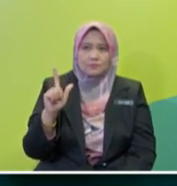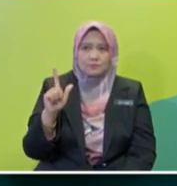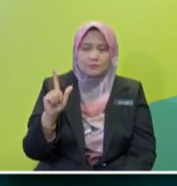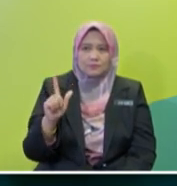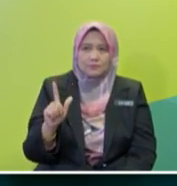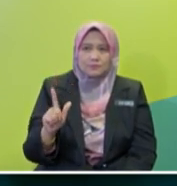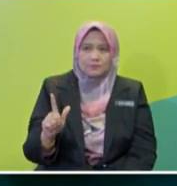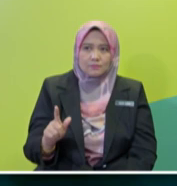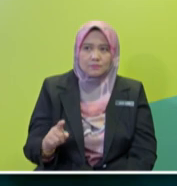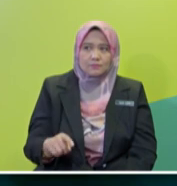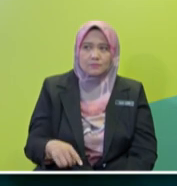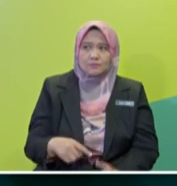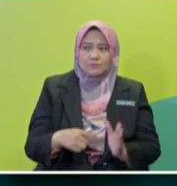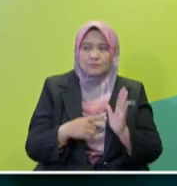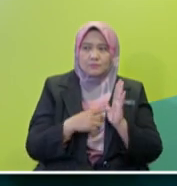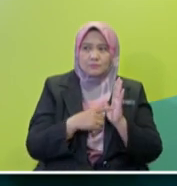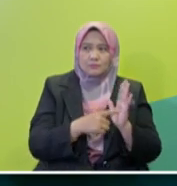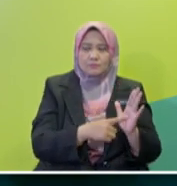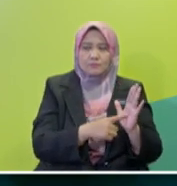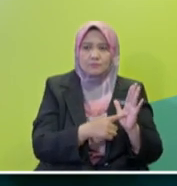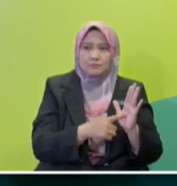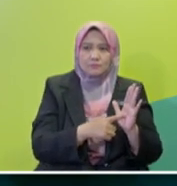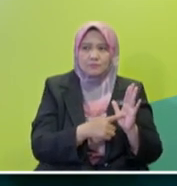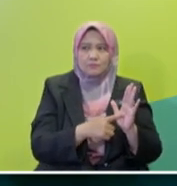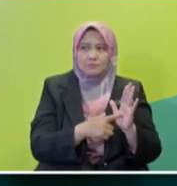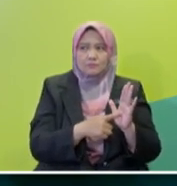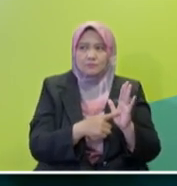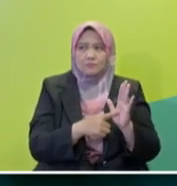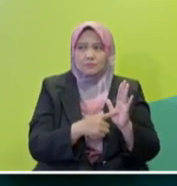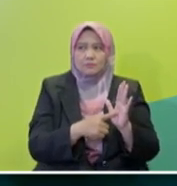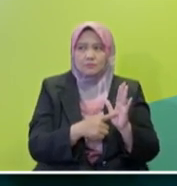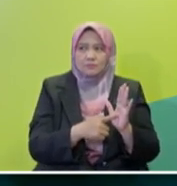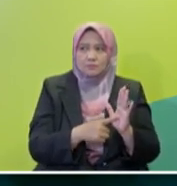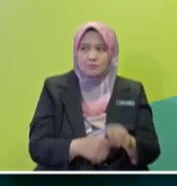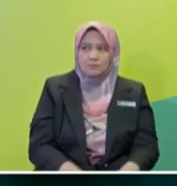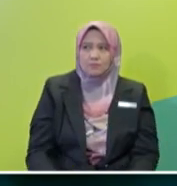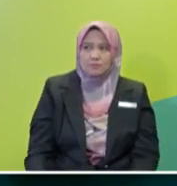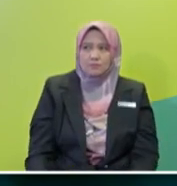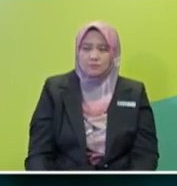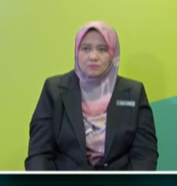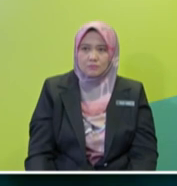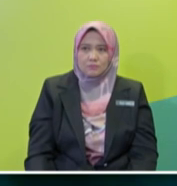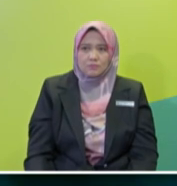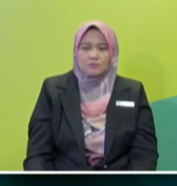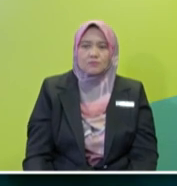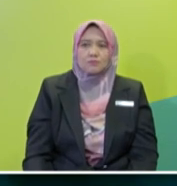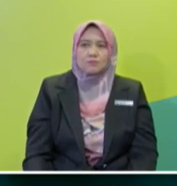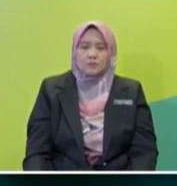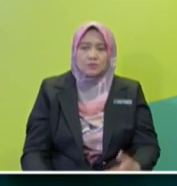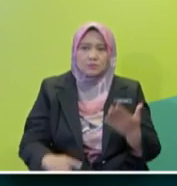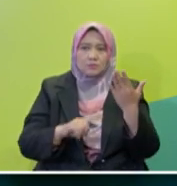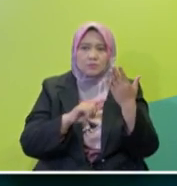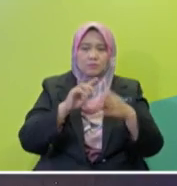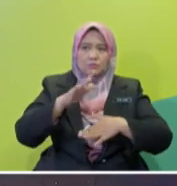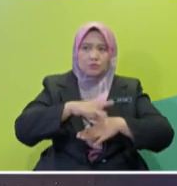menampilkan pemulaan dan pengairan suatu waktu aku cari ya